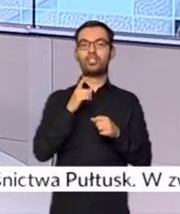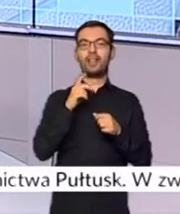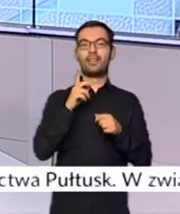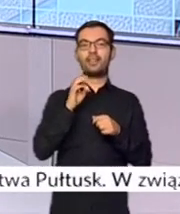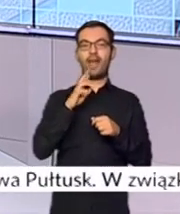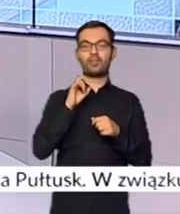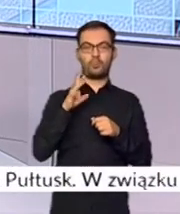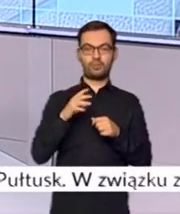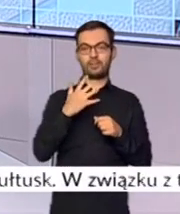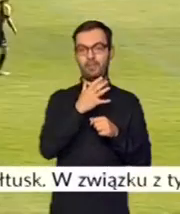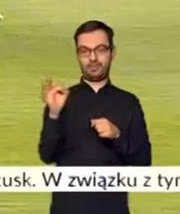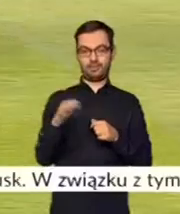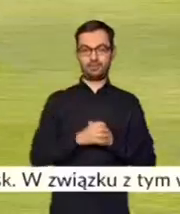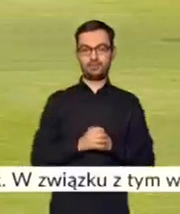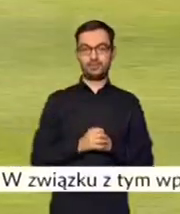aż 5-0.